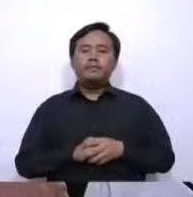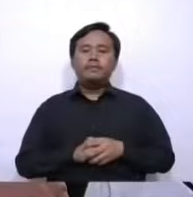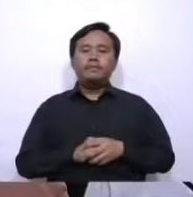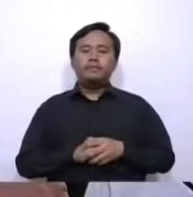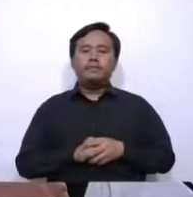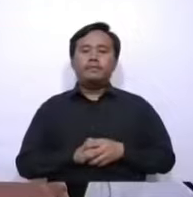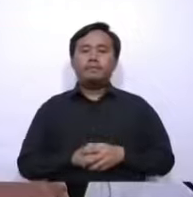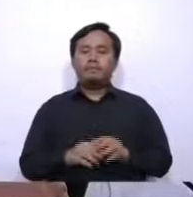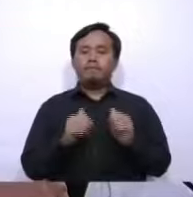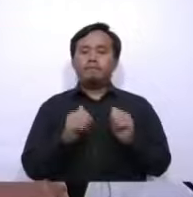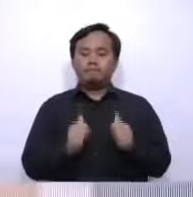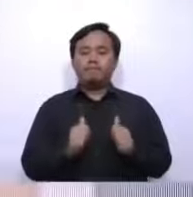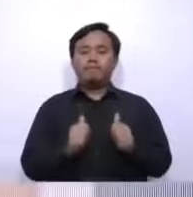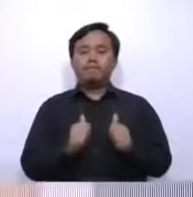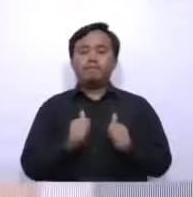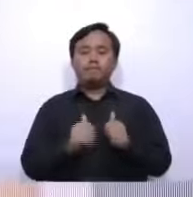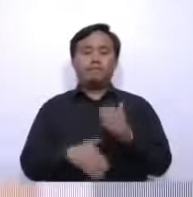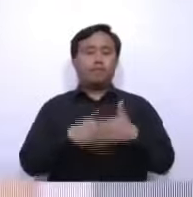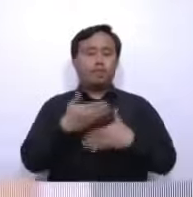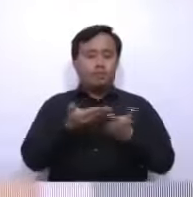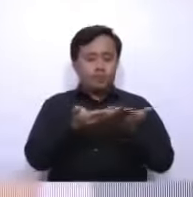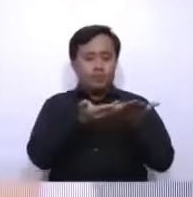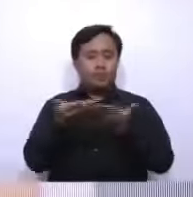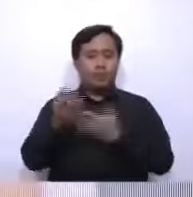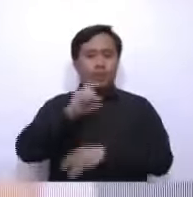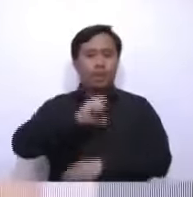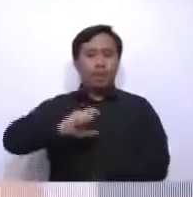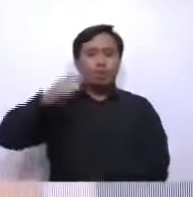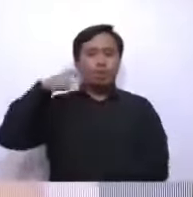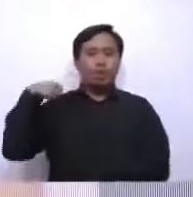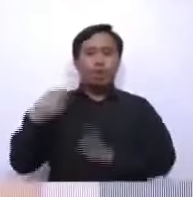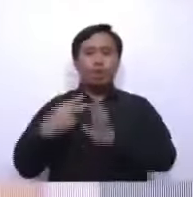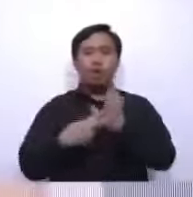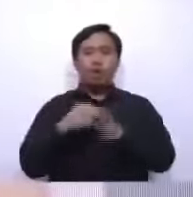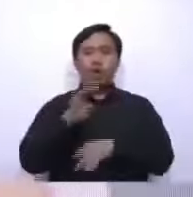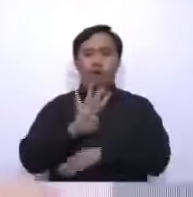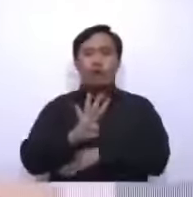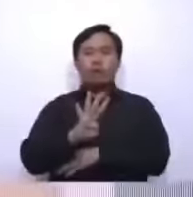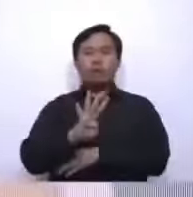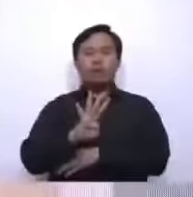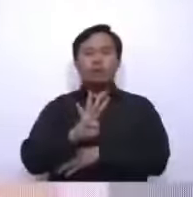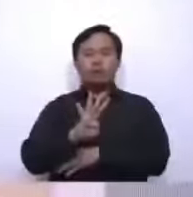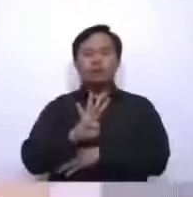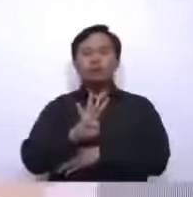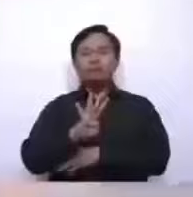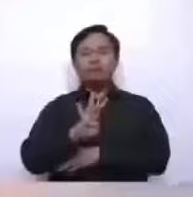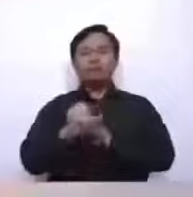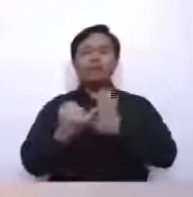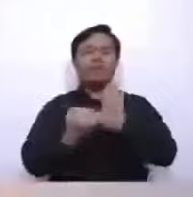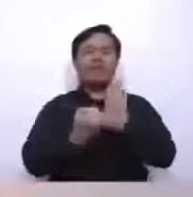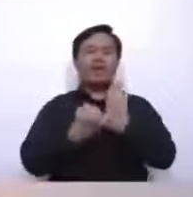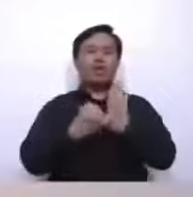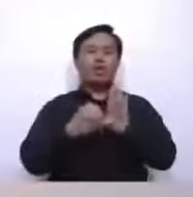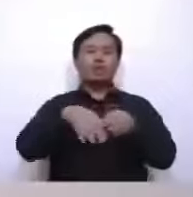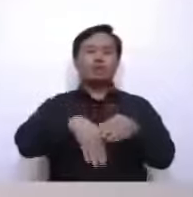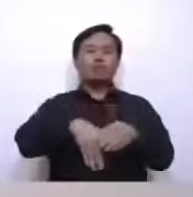Baik, selanjutnya saya persilahkan calon gubernur nomor urut 4 untuk mengambil indikator dari wadah